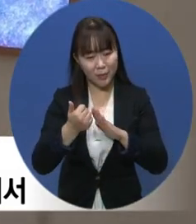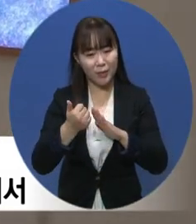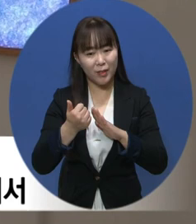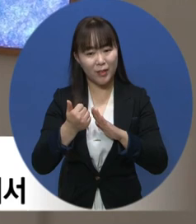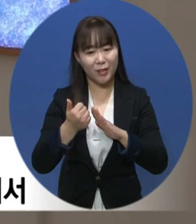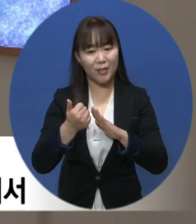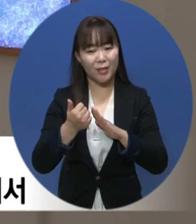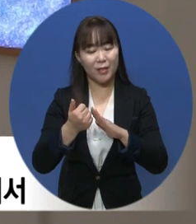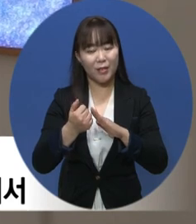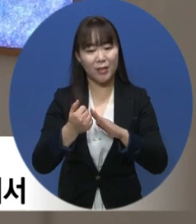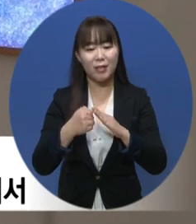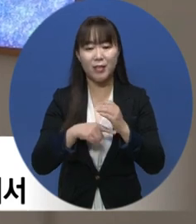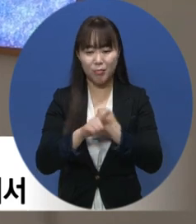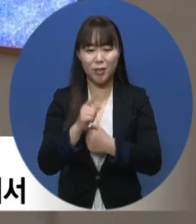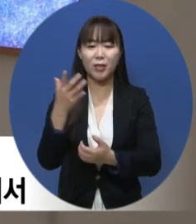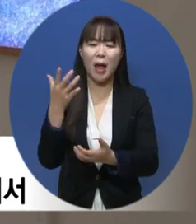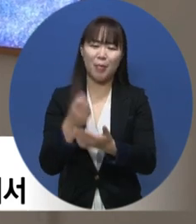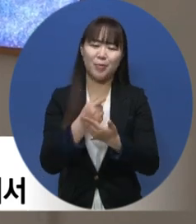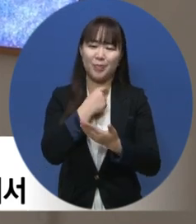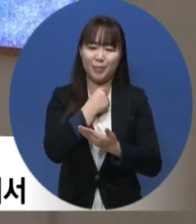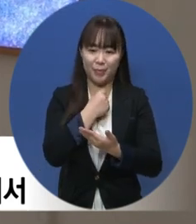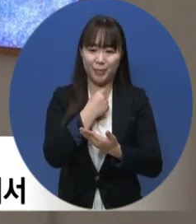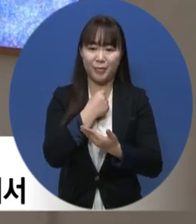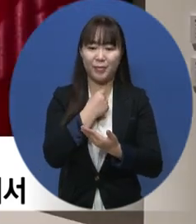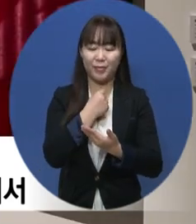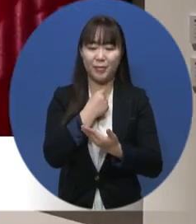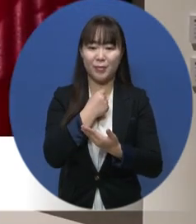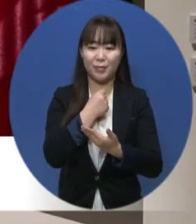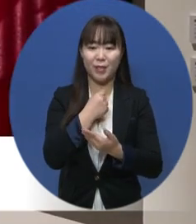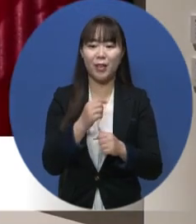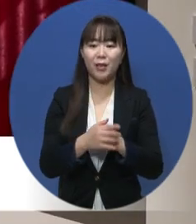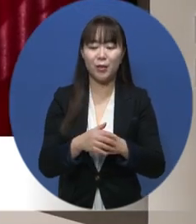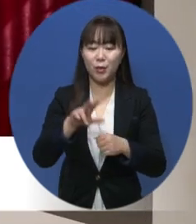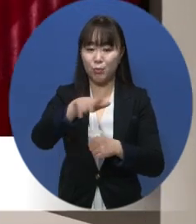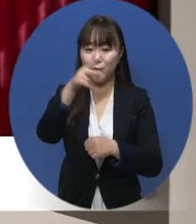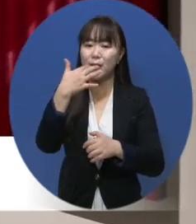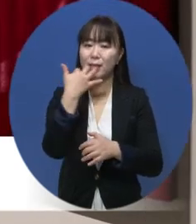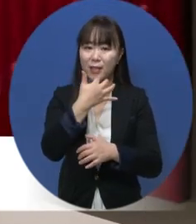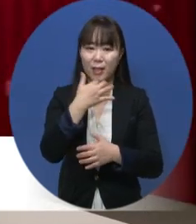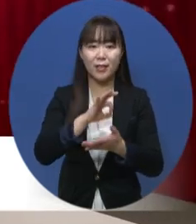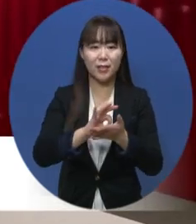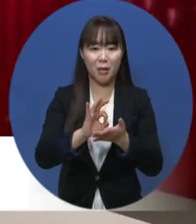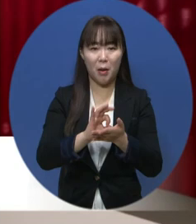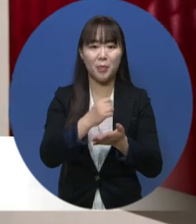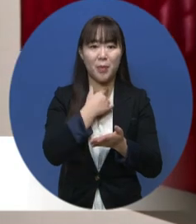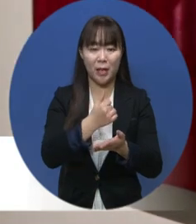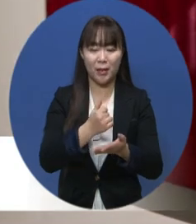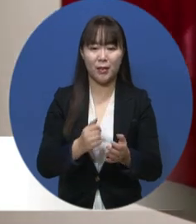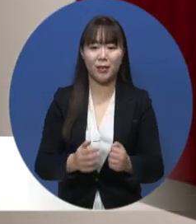희망적인 내용을 담고 싶어서 그 무지개 색감을 썼었거든요.